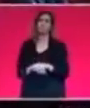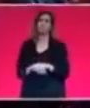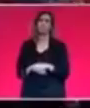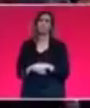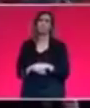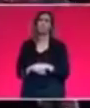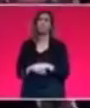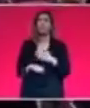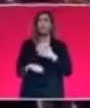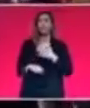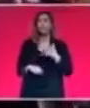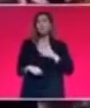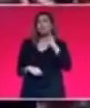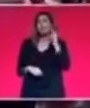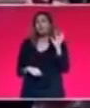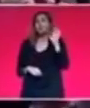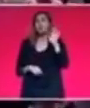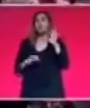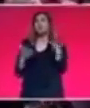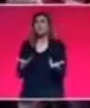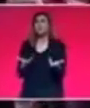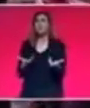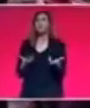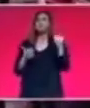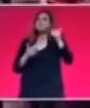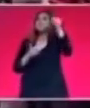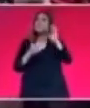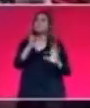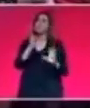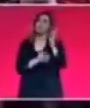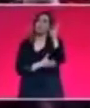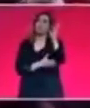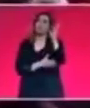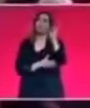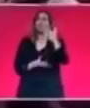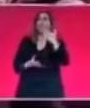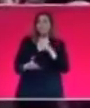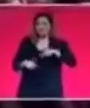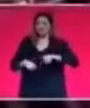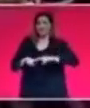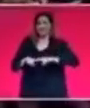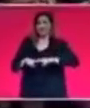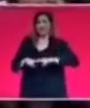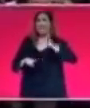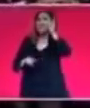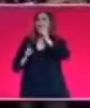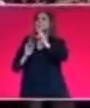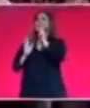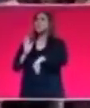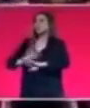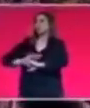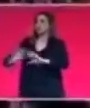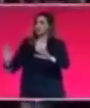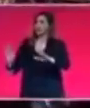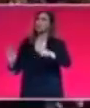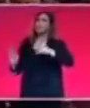Για να διασφαλίσουμε μια προοδευτική προοπτική στη νέα περίοδο μετά τα μνημόνια, τώρα που ανακτούμε